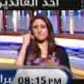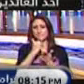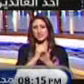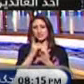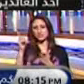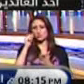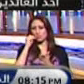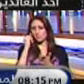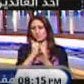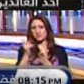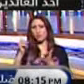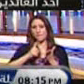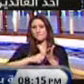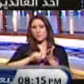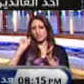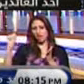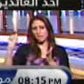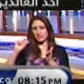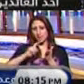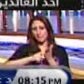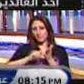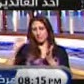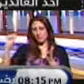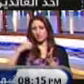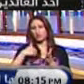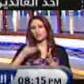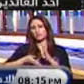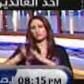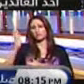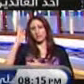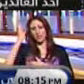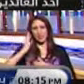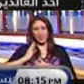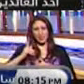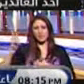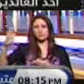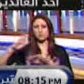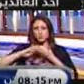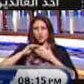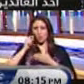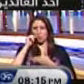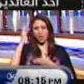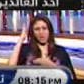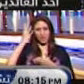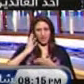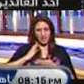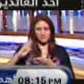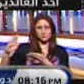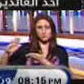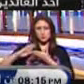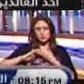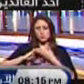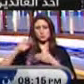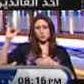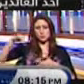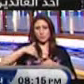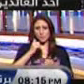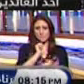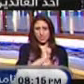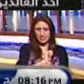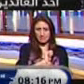على ضمانته هو. مين علي الفطوري؟ ده راجل ليبي، ناس محترمه، ناس جريت ورانا عشان عارفه الناس دي